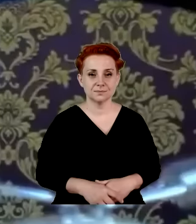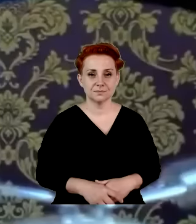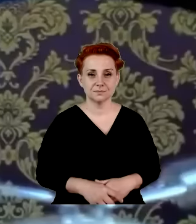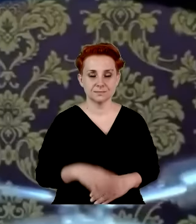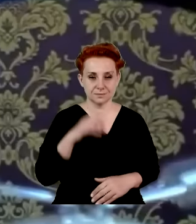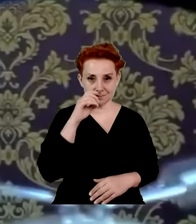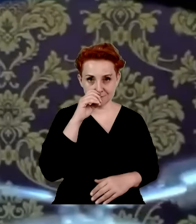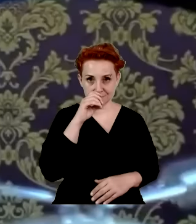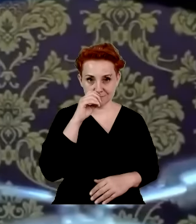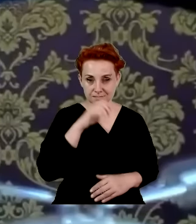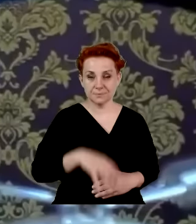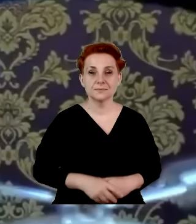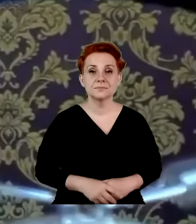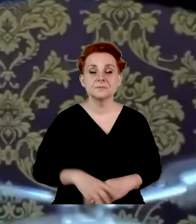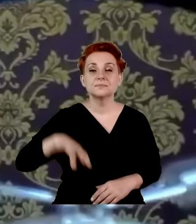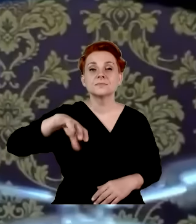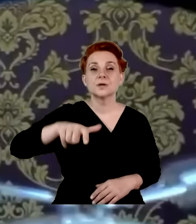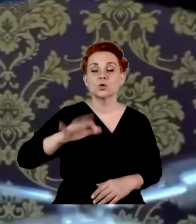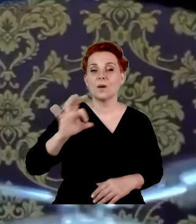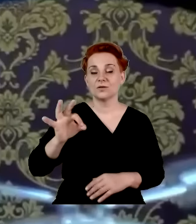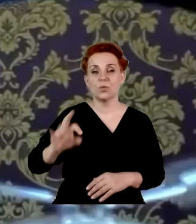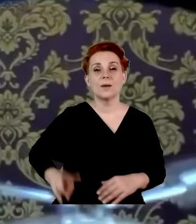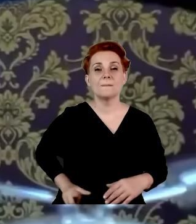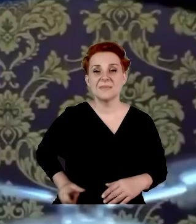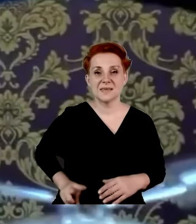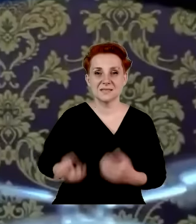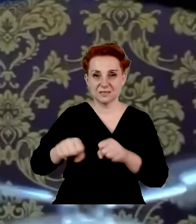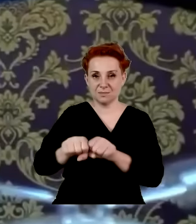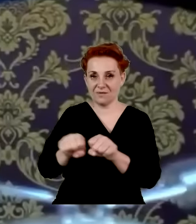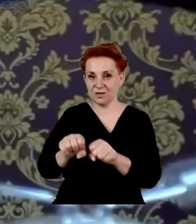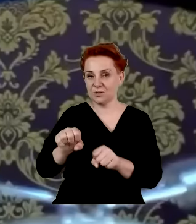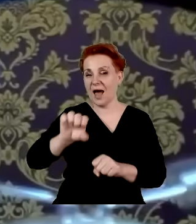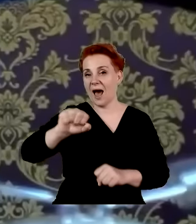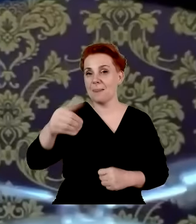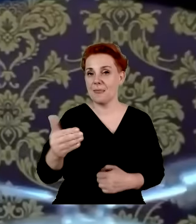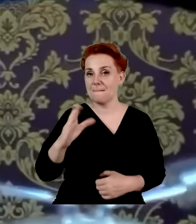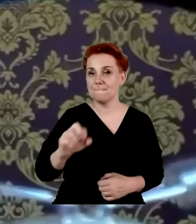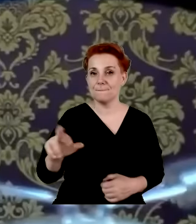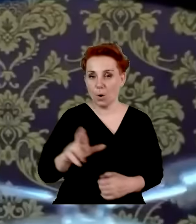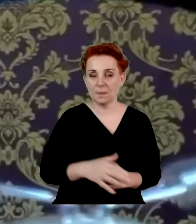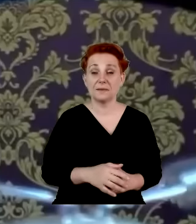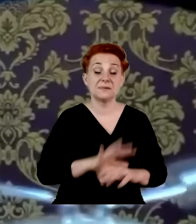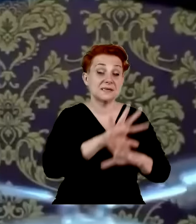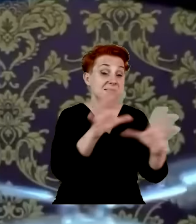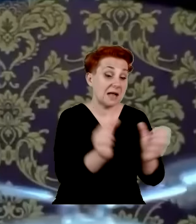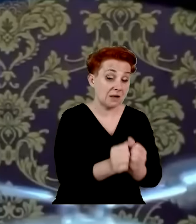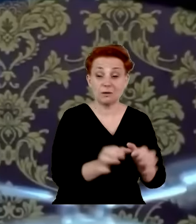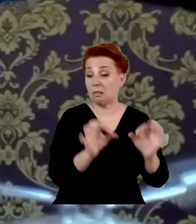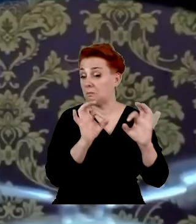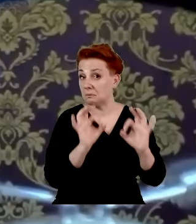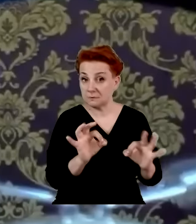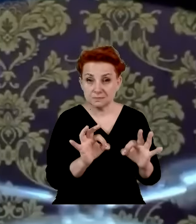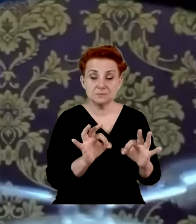W końcu w Polsce jest praworządność i ci wszyscy pisowcy są w więzieniach. No to po to po to są te wszystkie działania. A tutaj